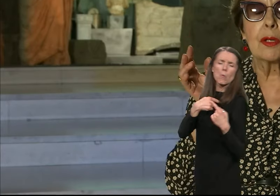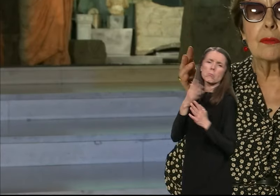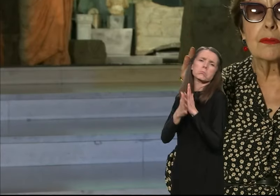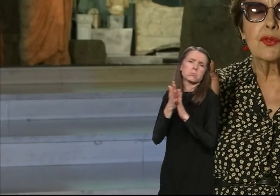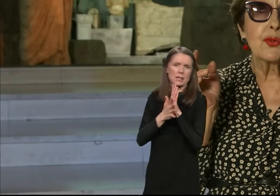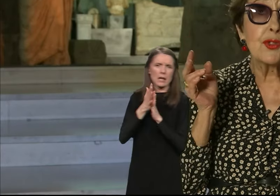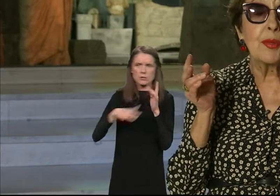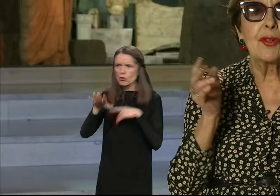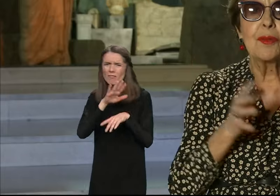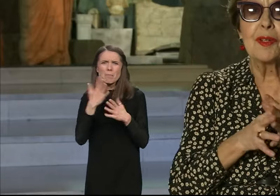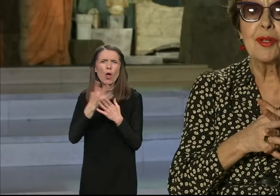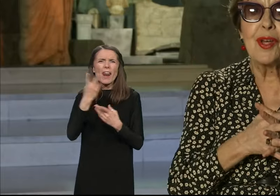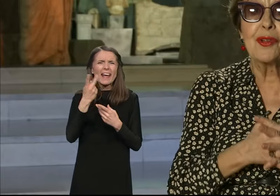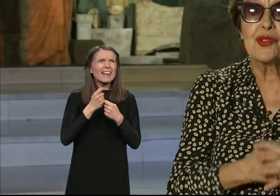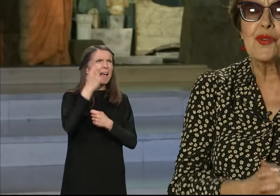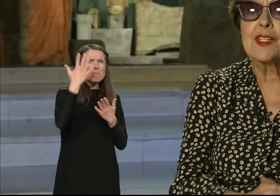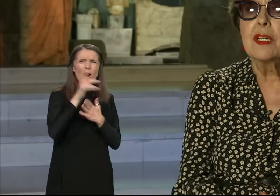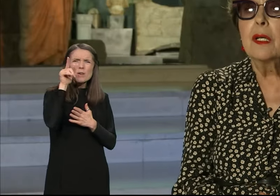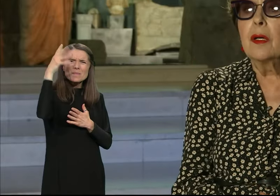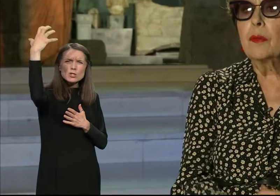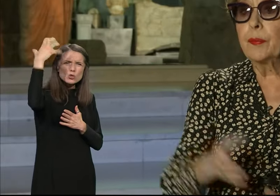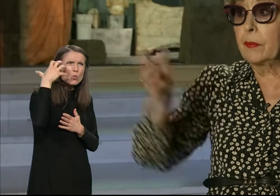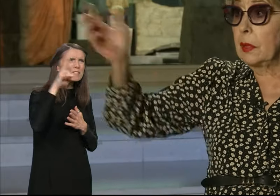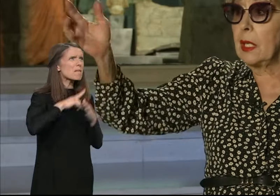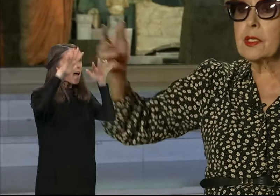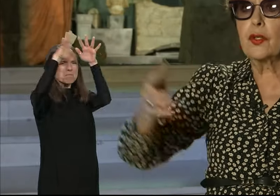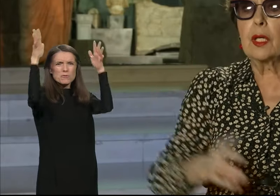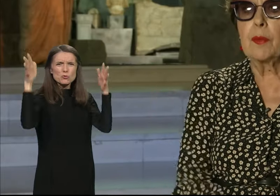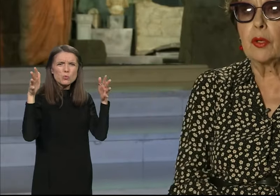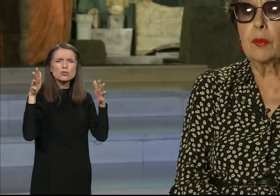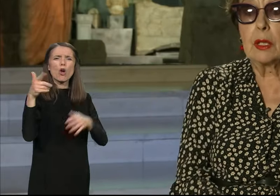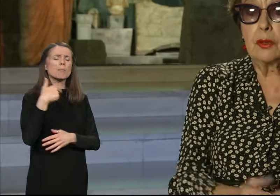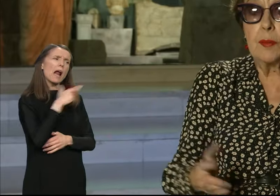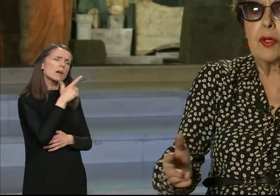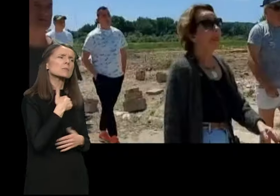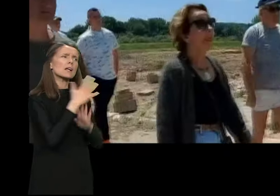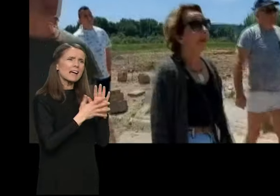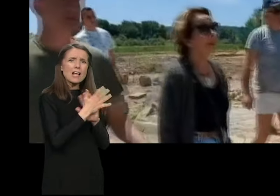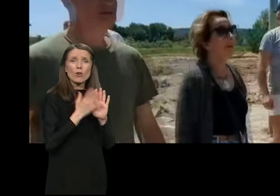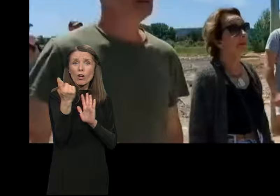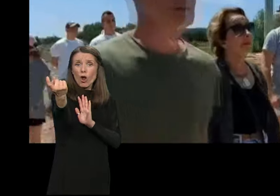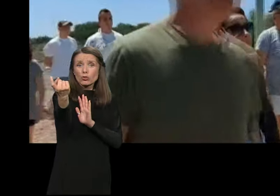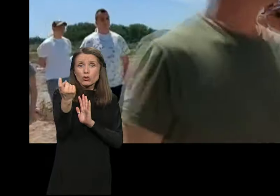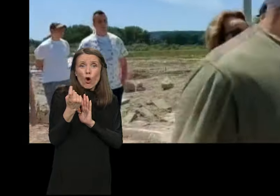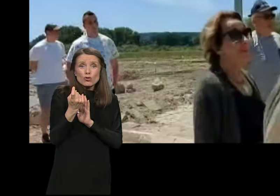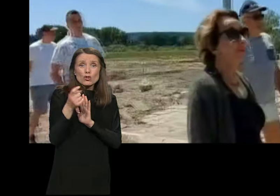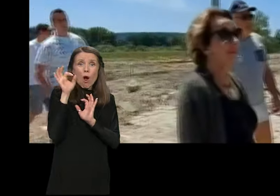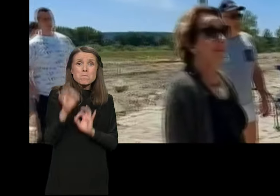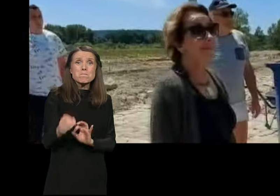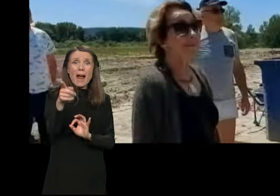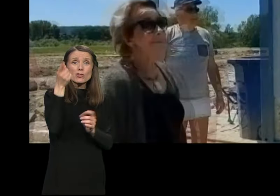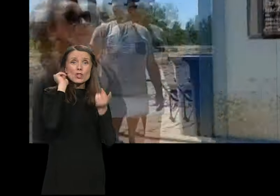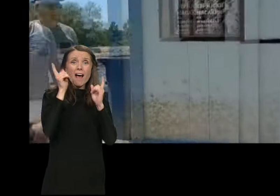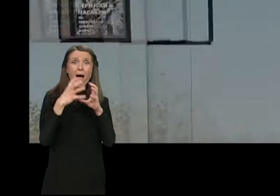kao suncobranom, jer je bilo jako sunce, nailazio je kamion. Ma kao da je bilo izrežirano, a nije. Nego